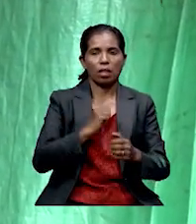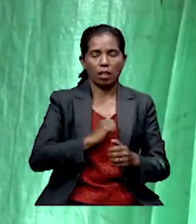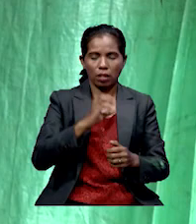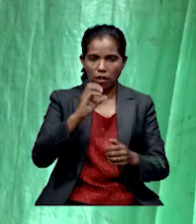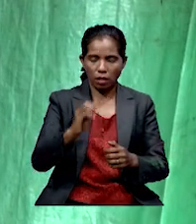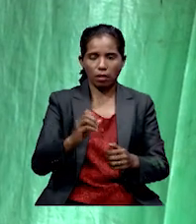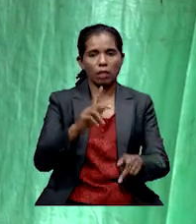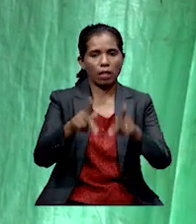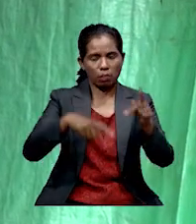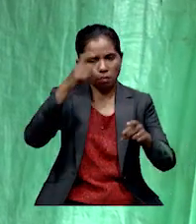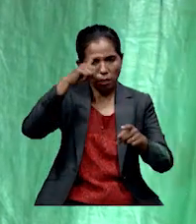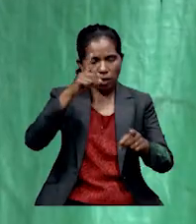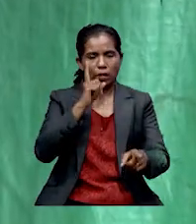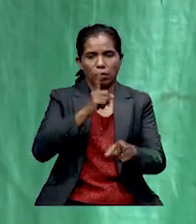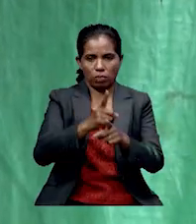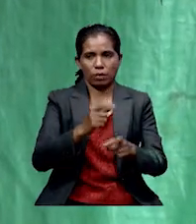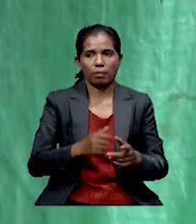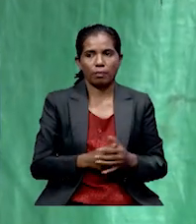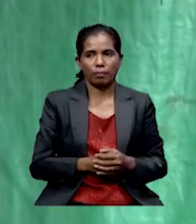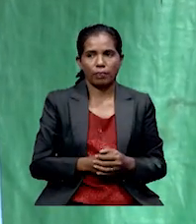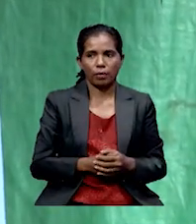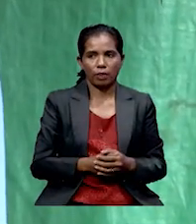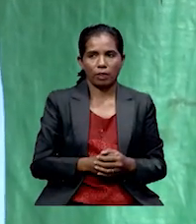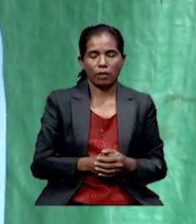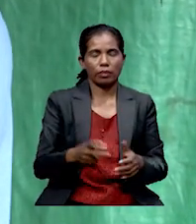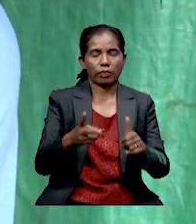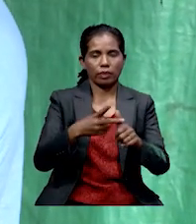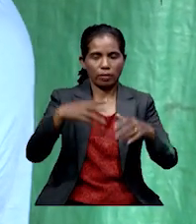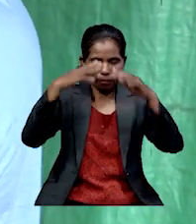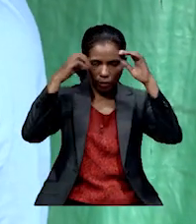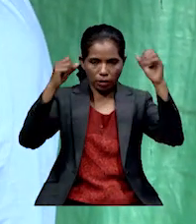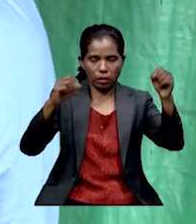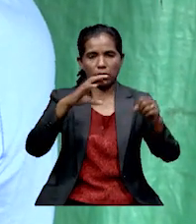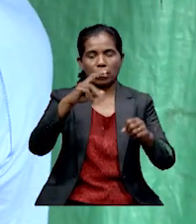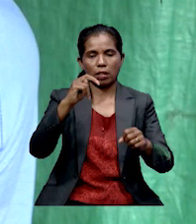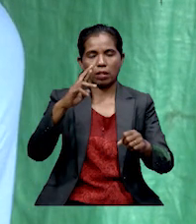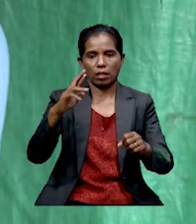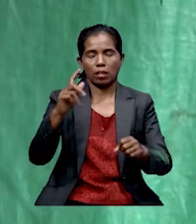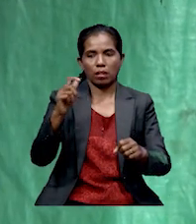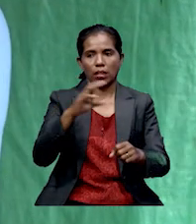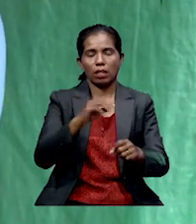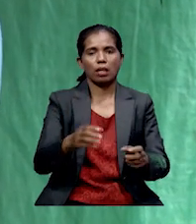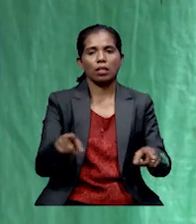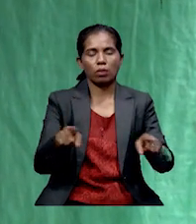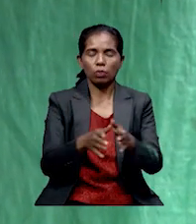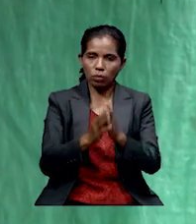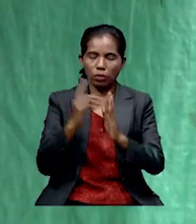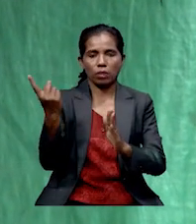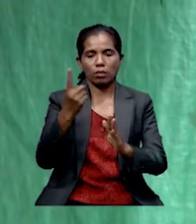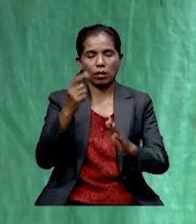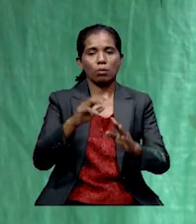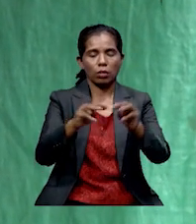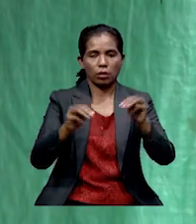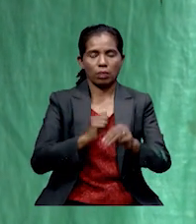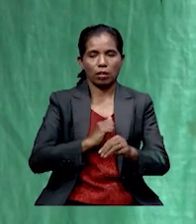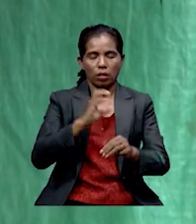ema matenik tertebis. Segundo vice presidente Sinerte, Hanesan Mos Ainaru Wan, husna fatin atu munisipa Ainaru,